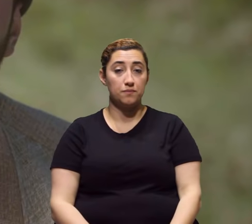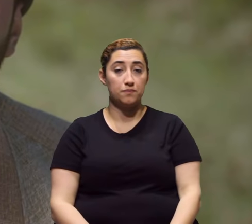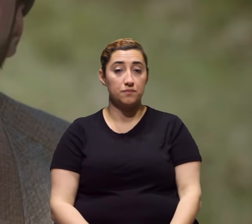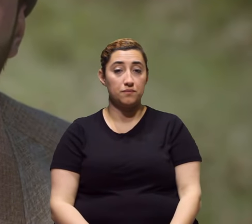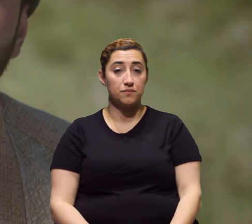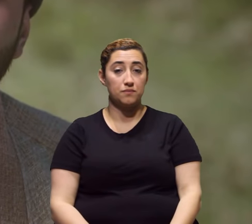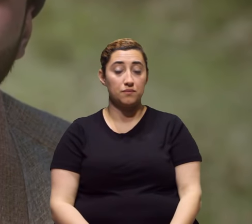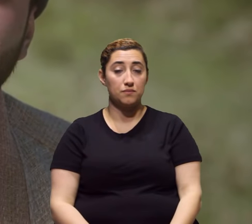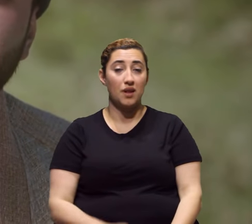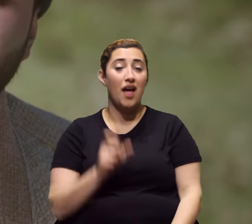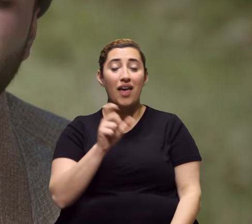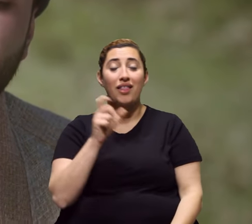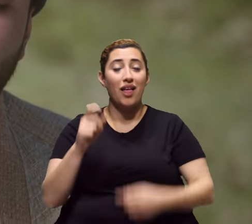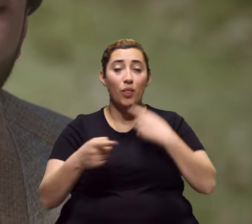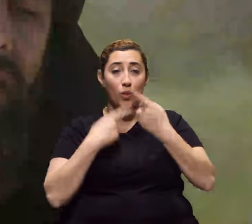Ayet ayet kamusun.